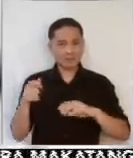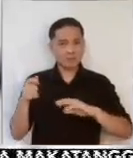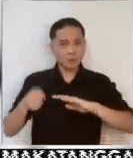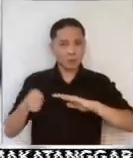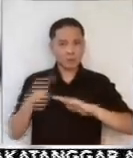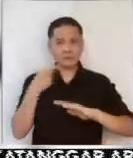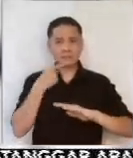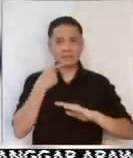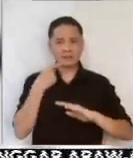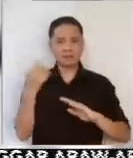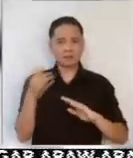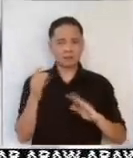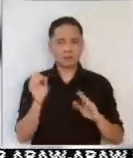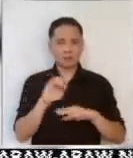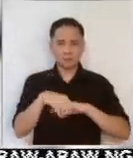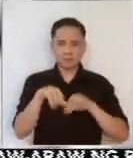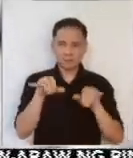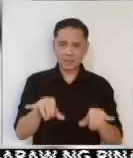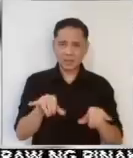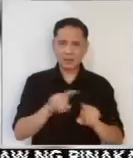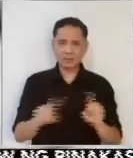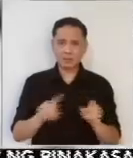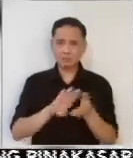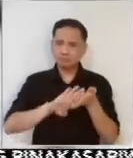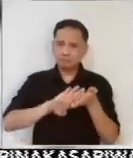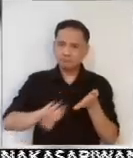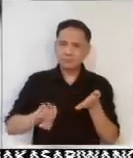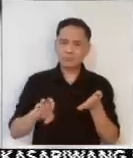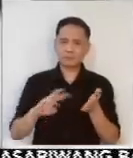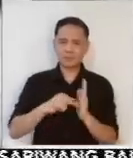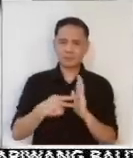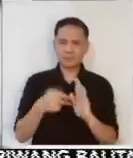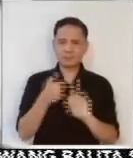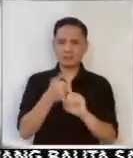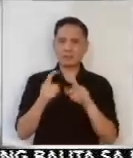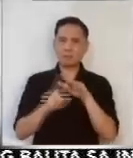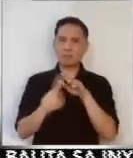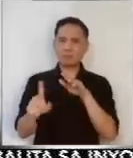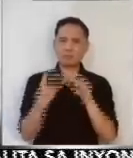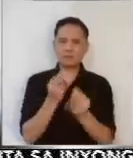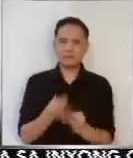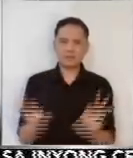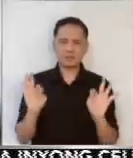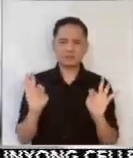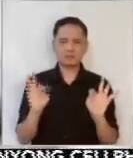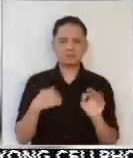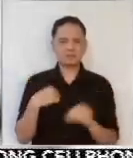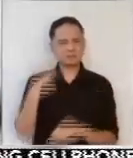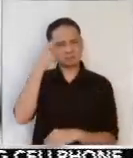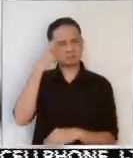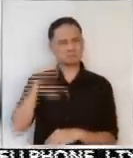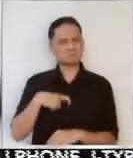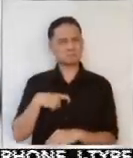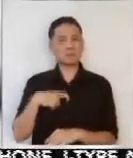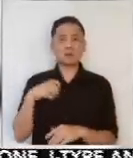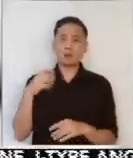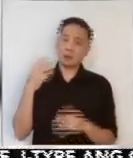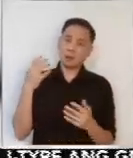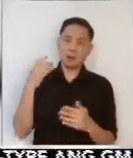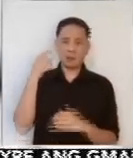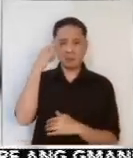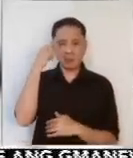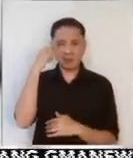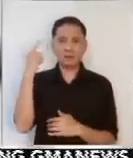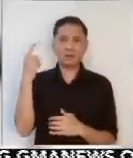pa ipapardon eh, pinapalaya na nga. So, siguro, the President wanted to make a political